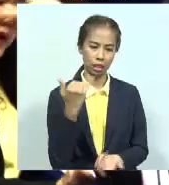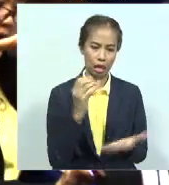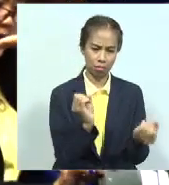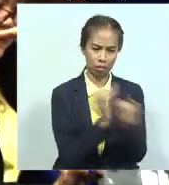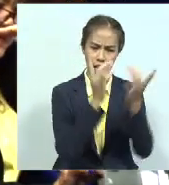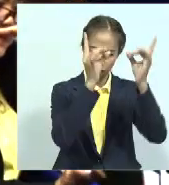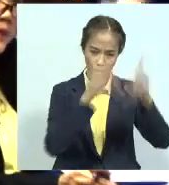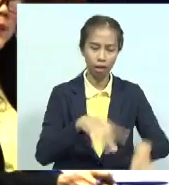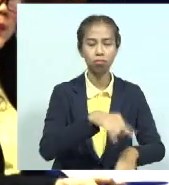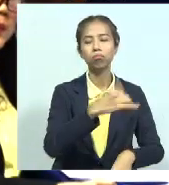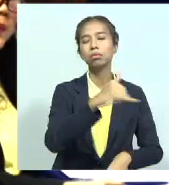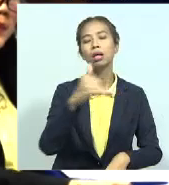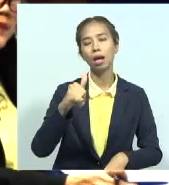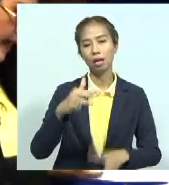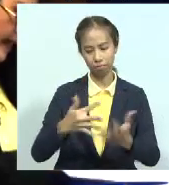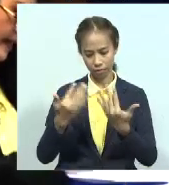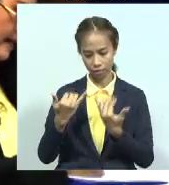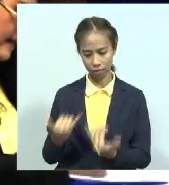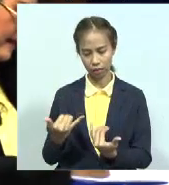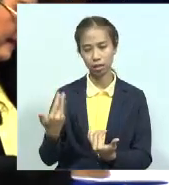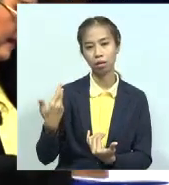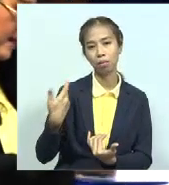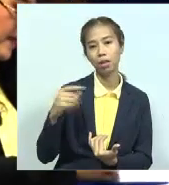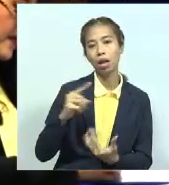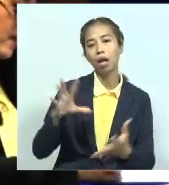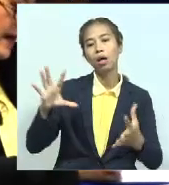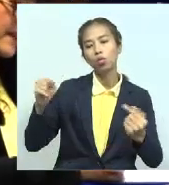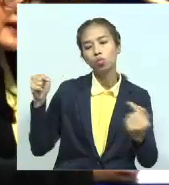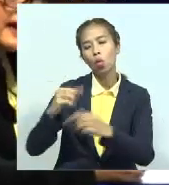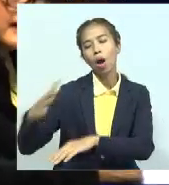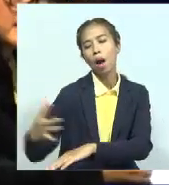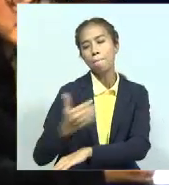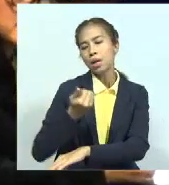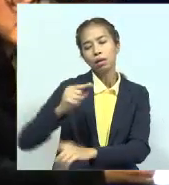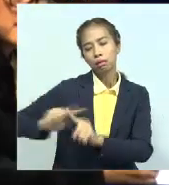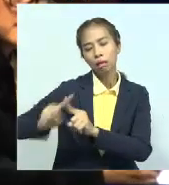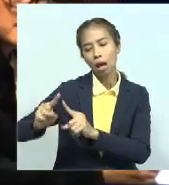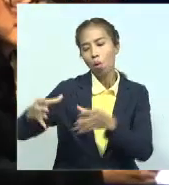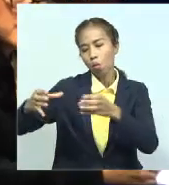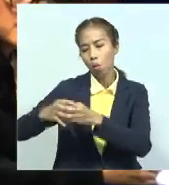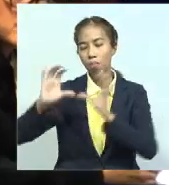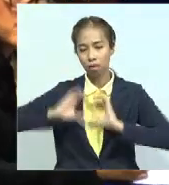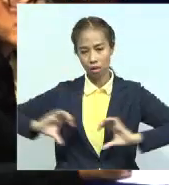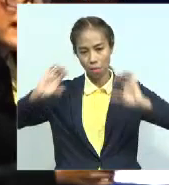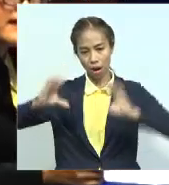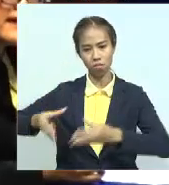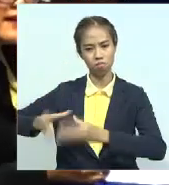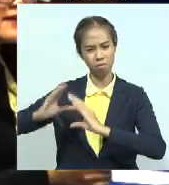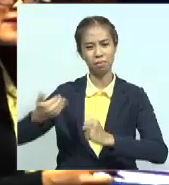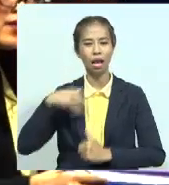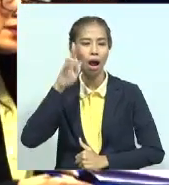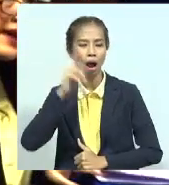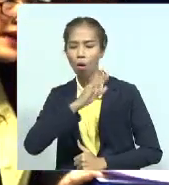ในยุคปัจจุบันในสถานการณ์ปัจจุบันนี้ยิ่งในช่วงการเมืองหัวเรียกว่าต่อของการจัดตั้งรัฐบาลเรื่องอะไรต่ออะไรการปล่อยข่าวมีม